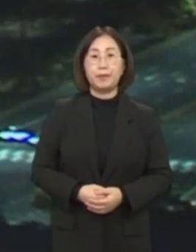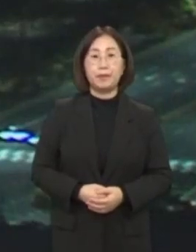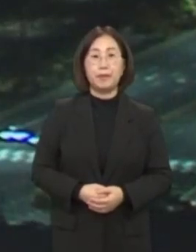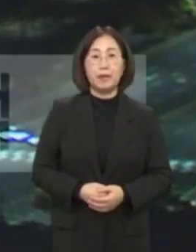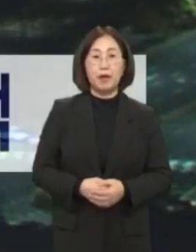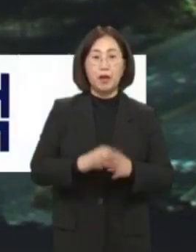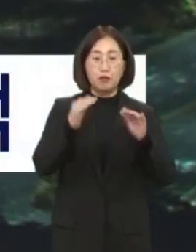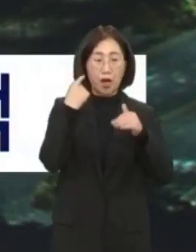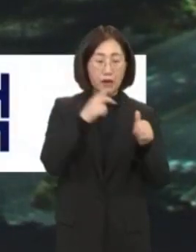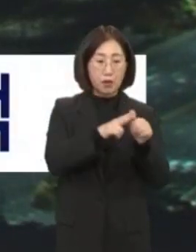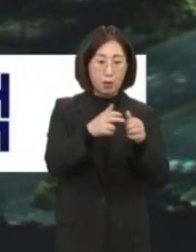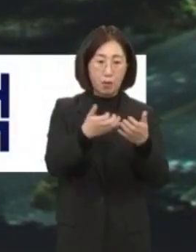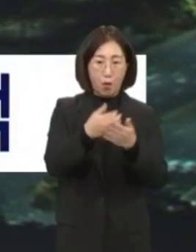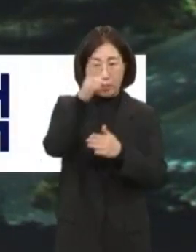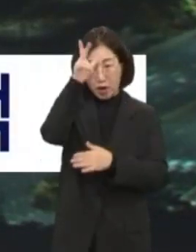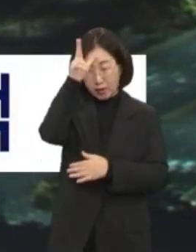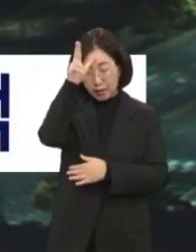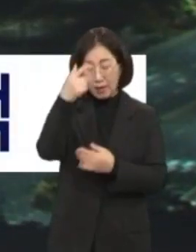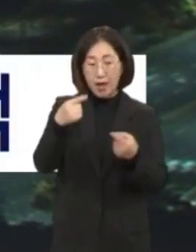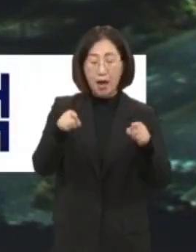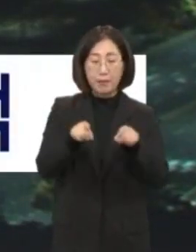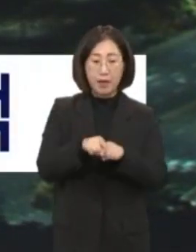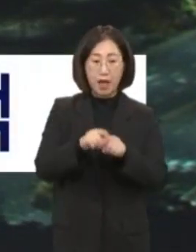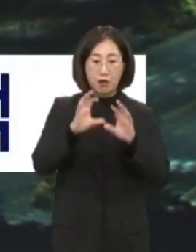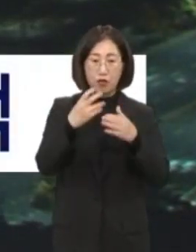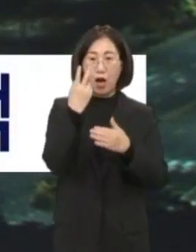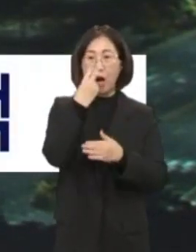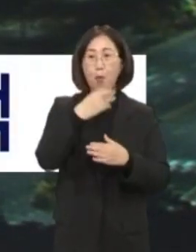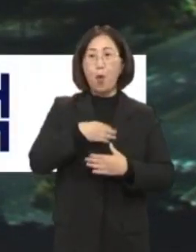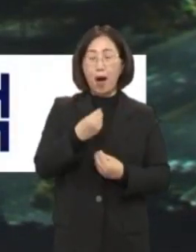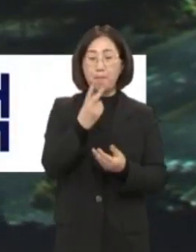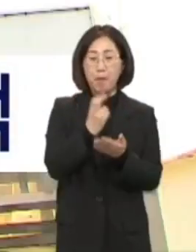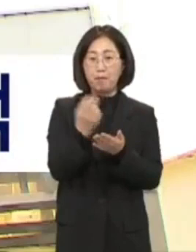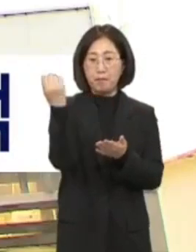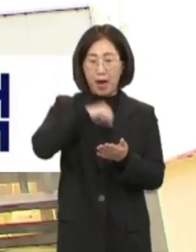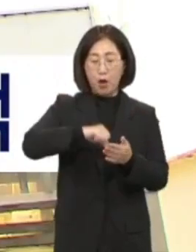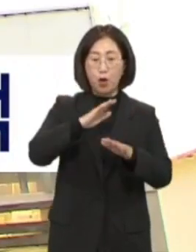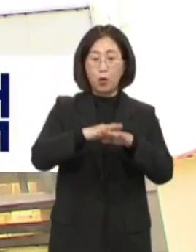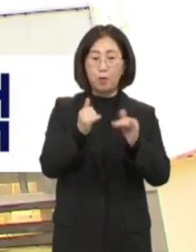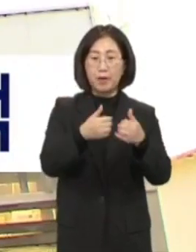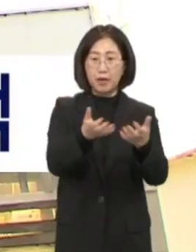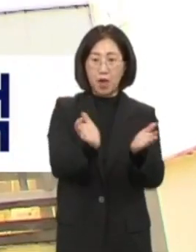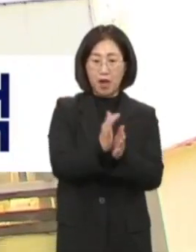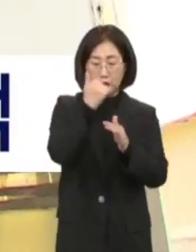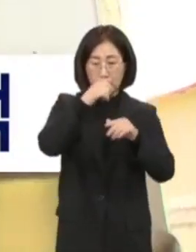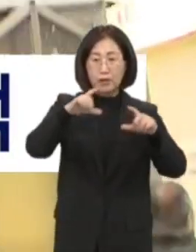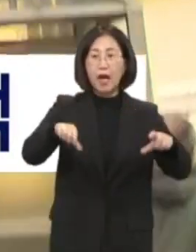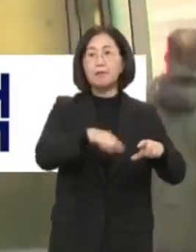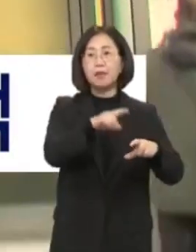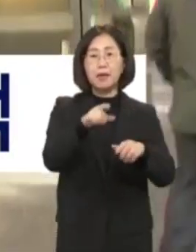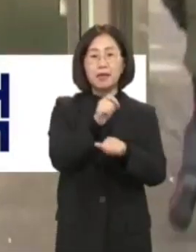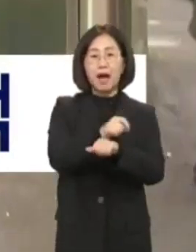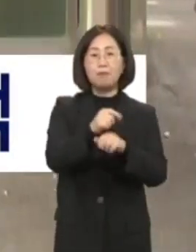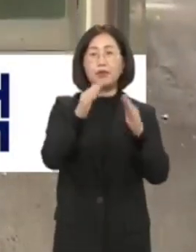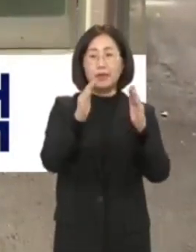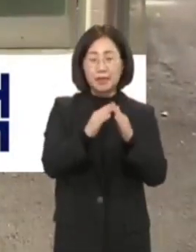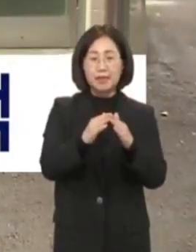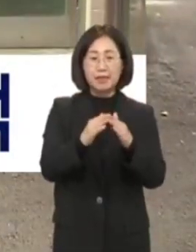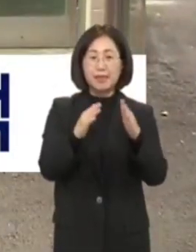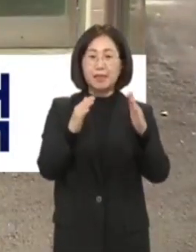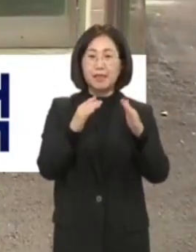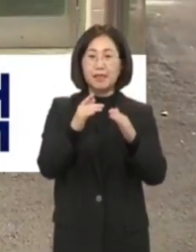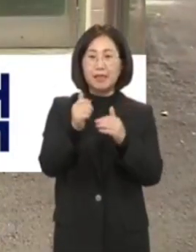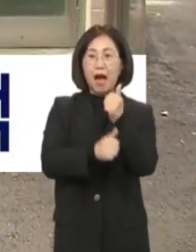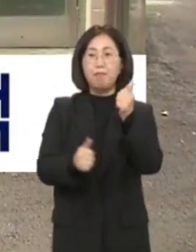국가 정보원과 경찰이 국가보안법 위반 혐의로 전국 농민회 총연맹 충남도 연맹 사무실과 간부 자택에 대해